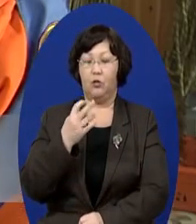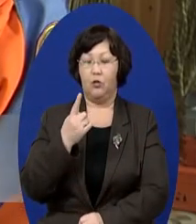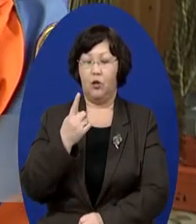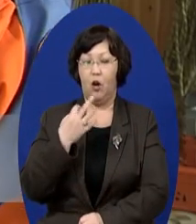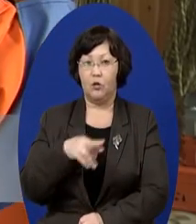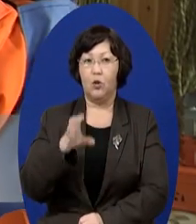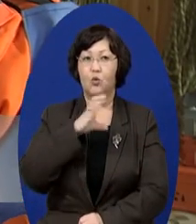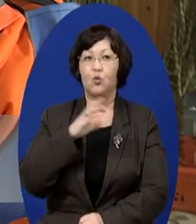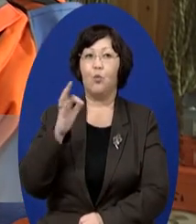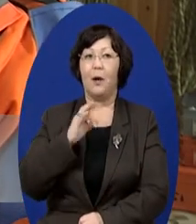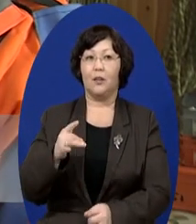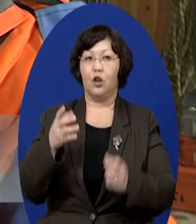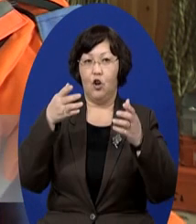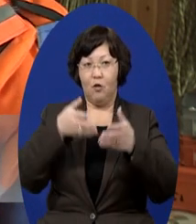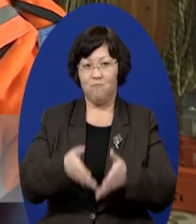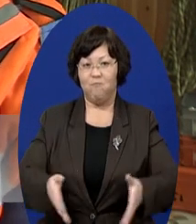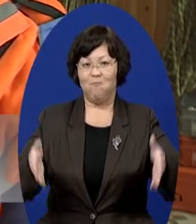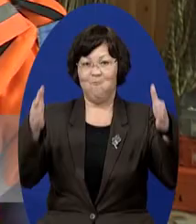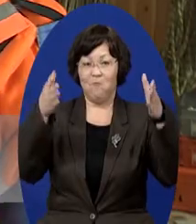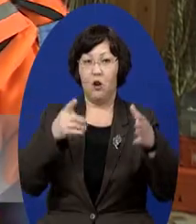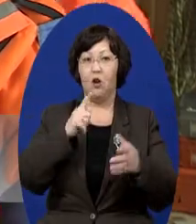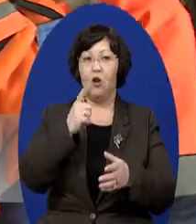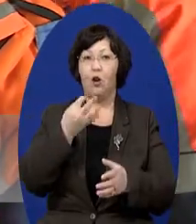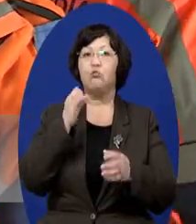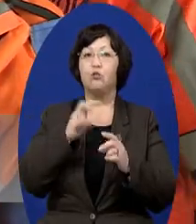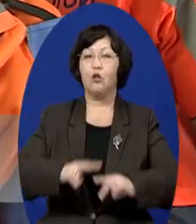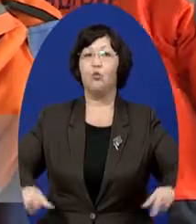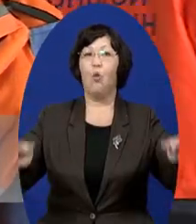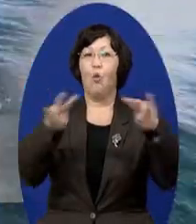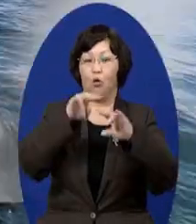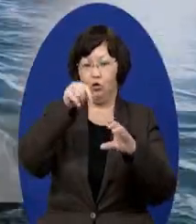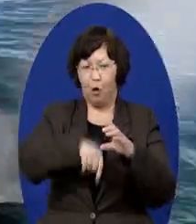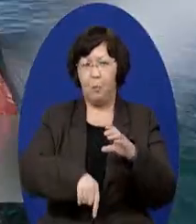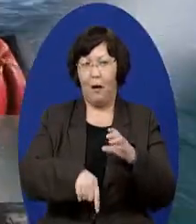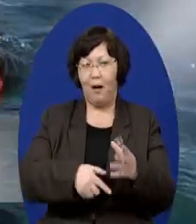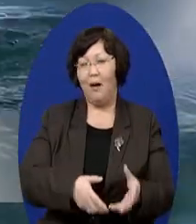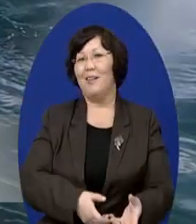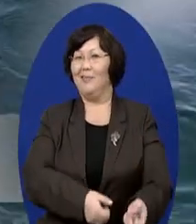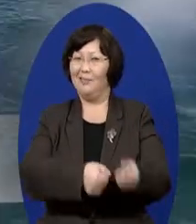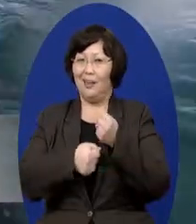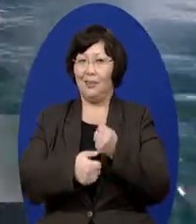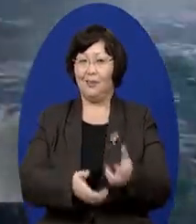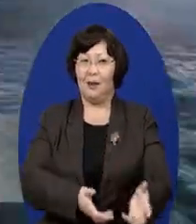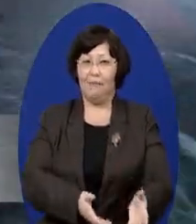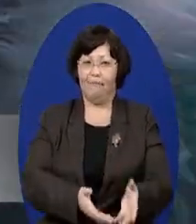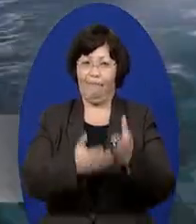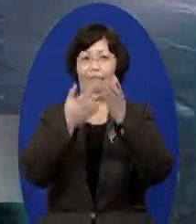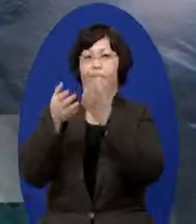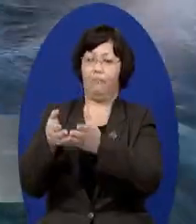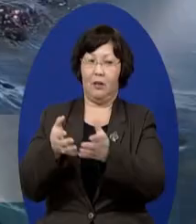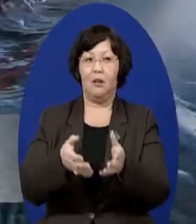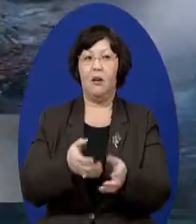бол Сүхбаатар хөлөг онгоцыг хүсгэл нуурнаас татаж гарах ажил байсан. Тэн дээр манай Бач хулууны маань аврах